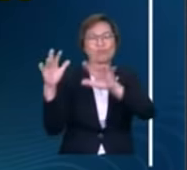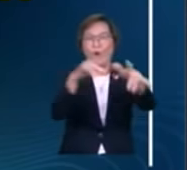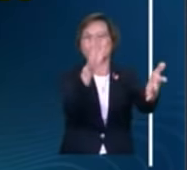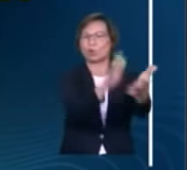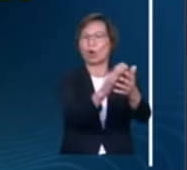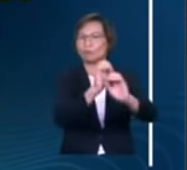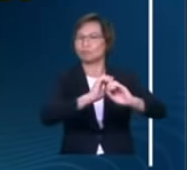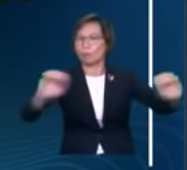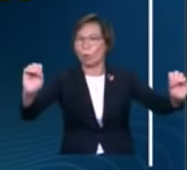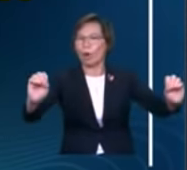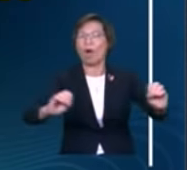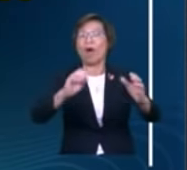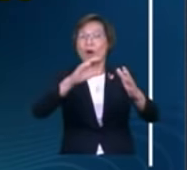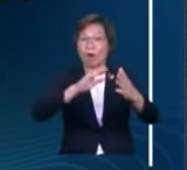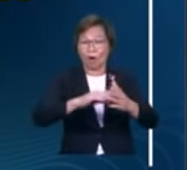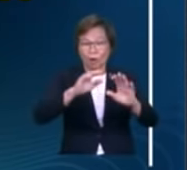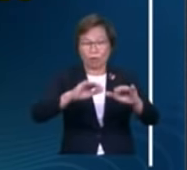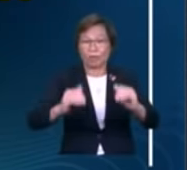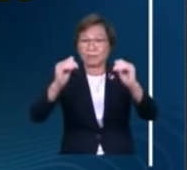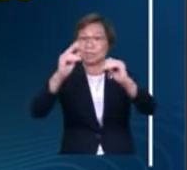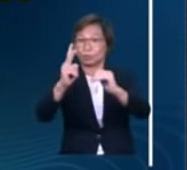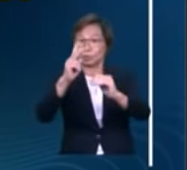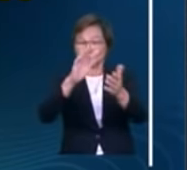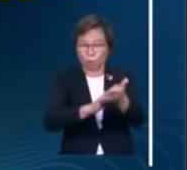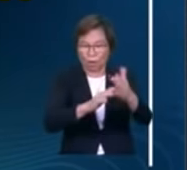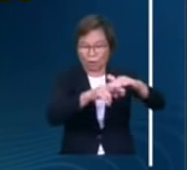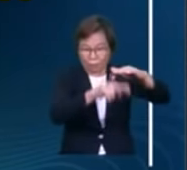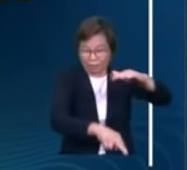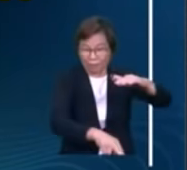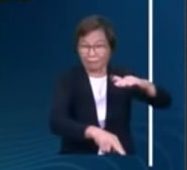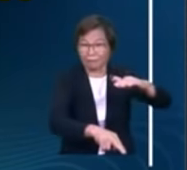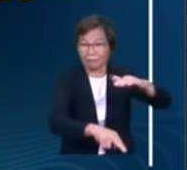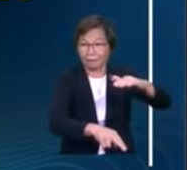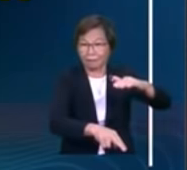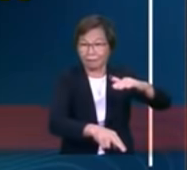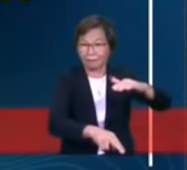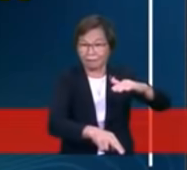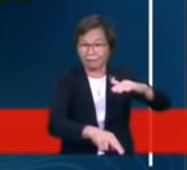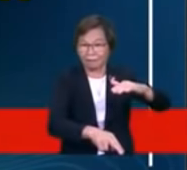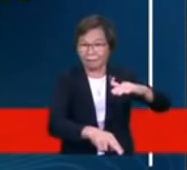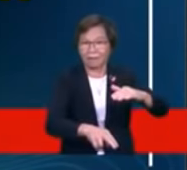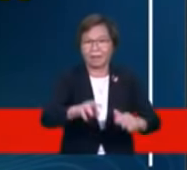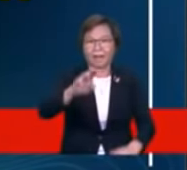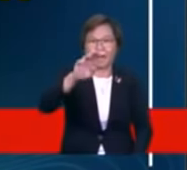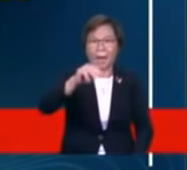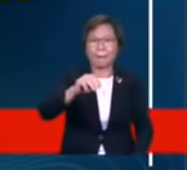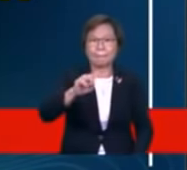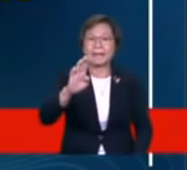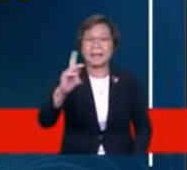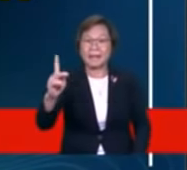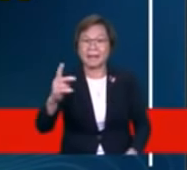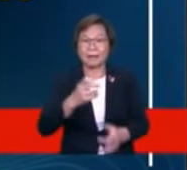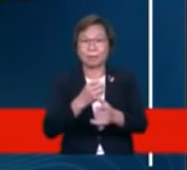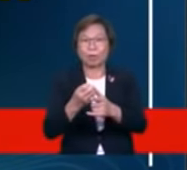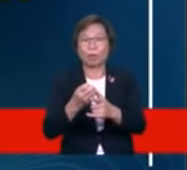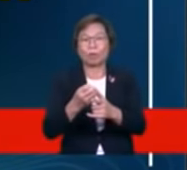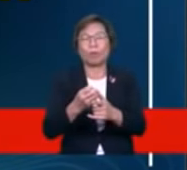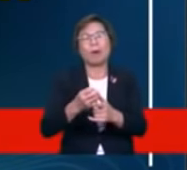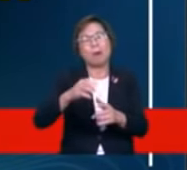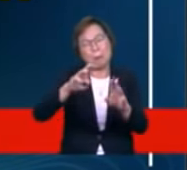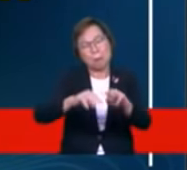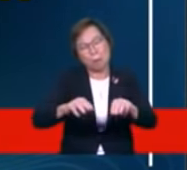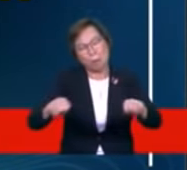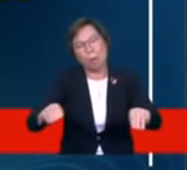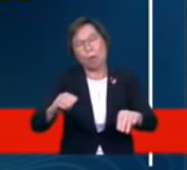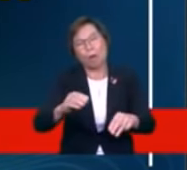pasal 2 UU RS sekolah rendah hanya murid MB key yaitu murid berkeperluan khas